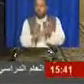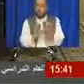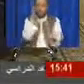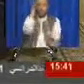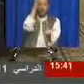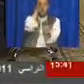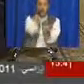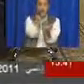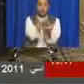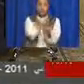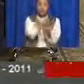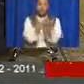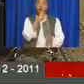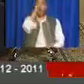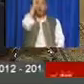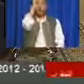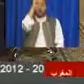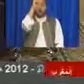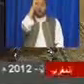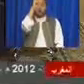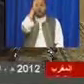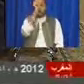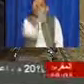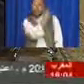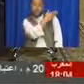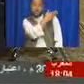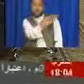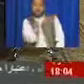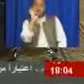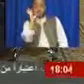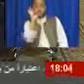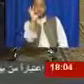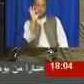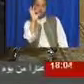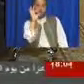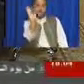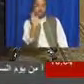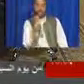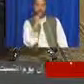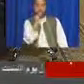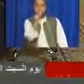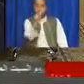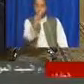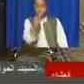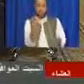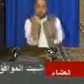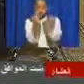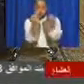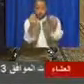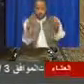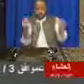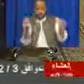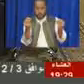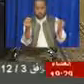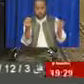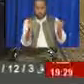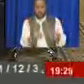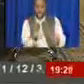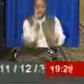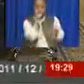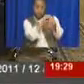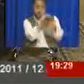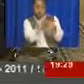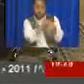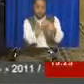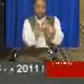وهو ضاع عليه حقه بل الله عز وجل يعطيه عليه اجر عظيما كما قال تعالى لا خير في كثير من نجواهم